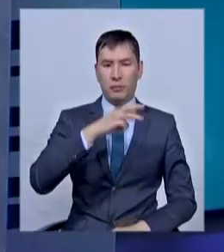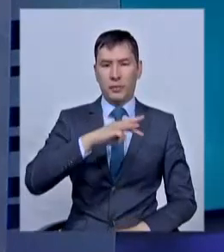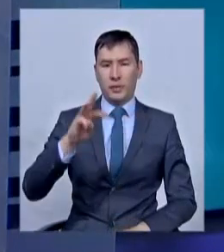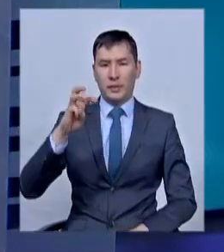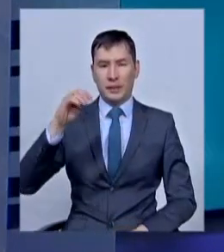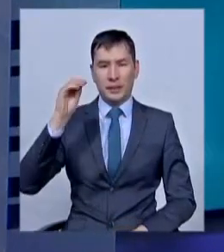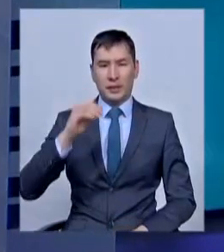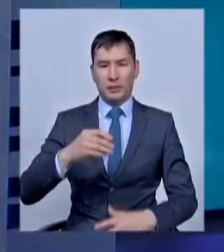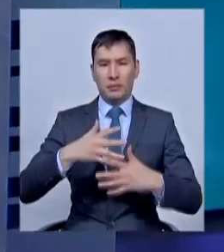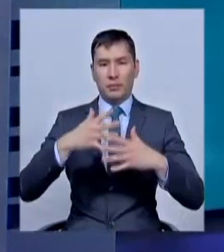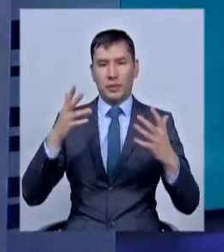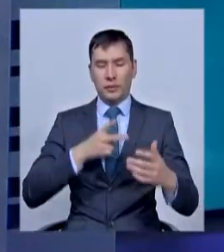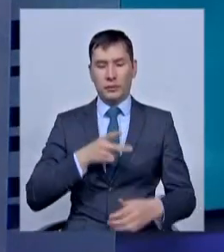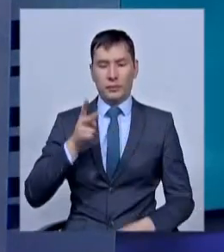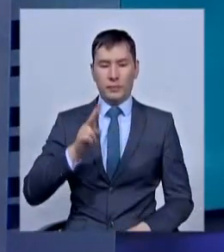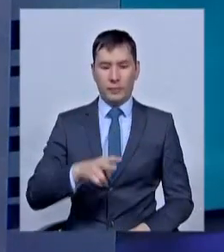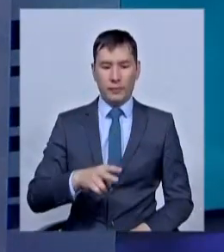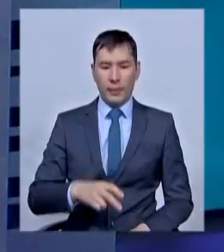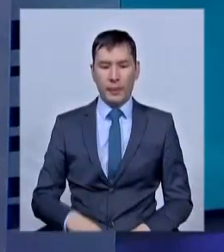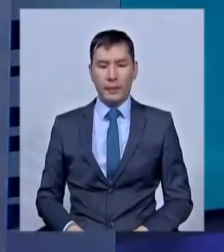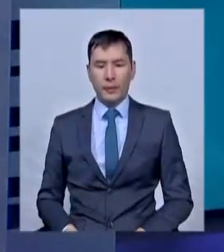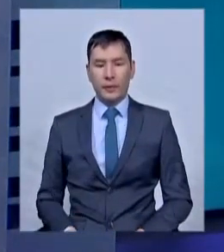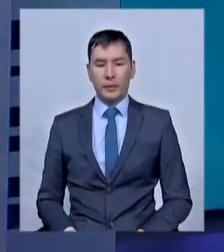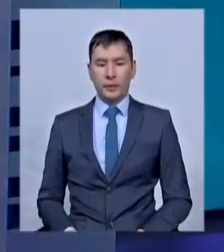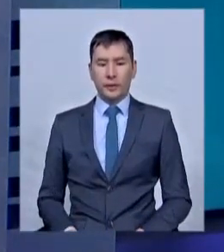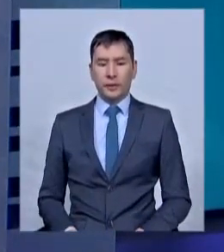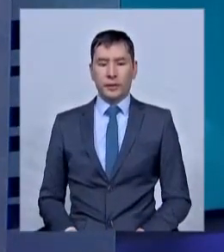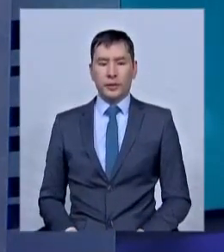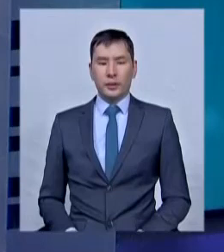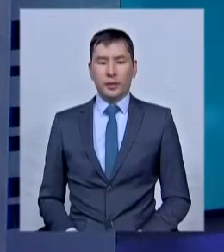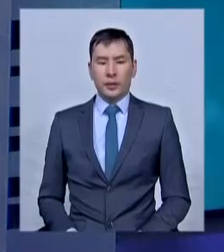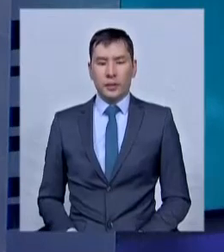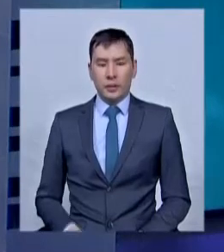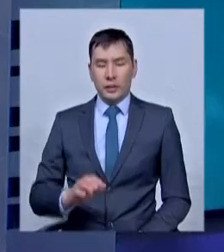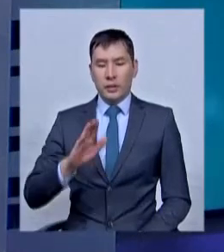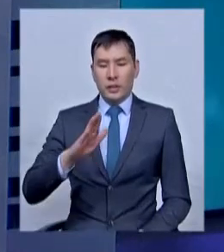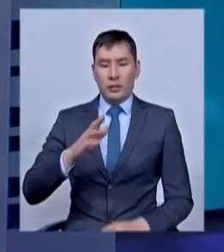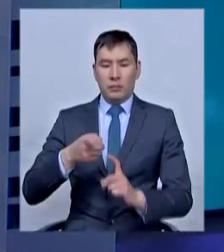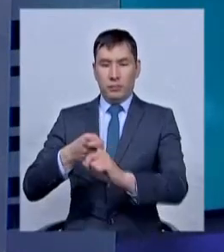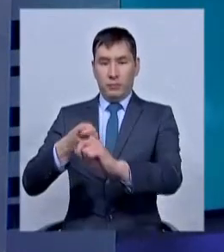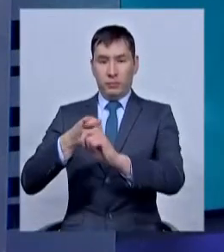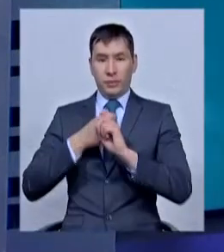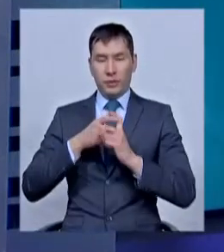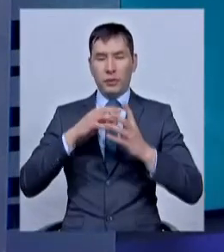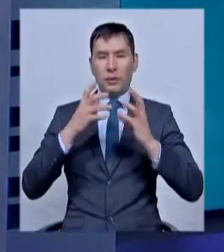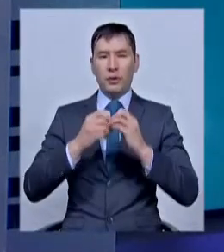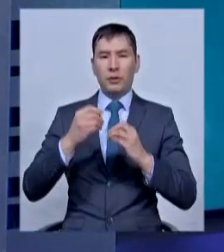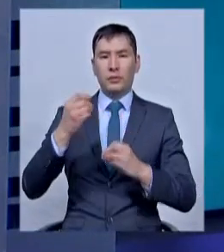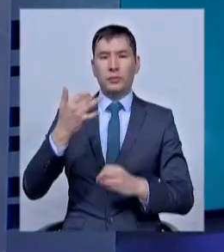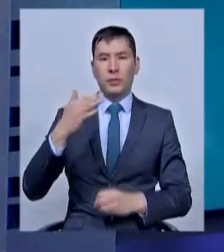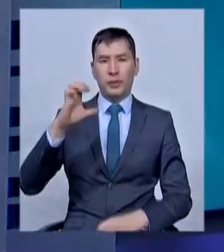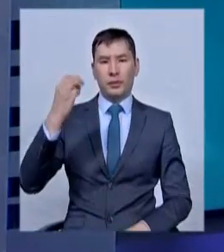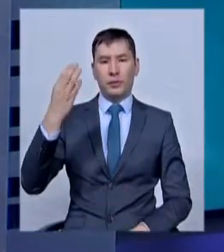болды. 38,5 миллионға тарта адам құлан таза айыққан екен. Ал вирус жұқтырғандар саны бойынша